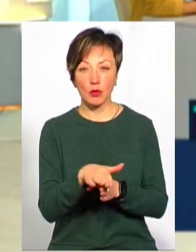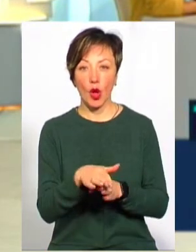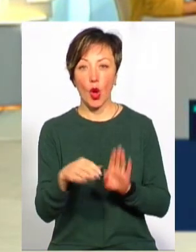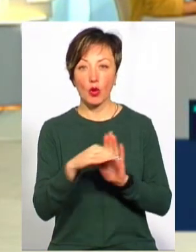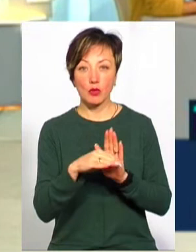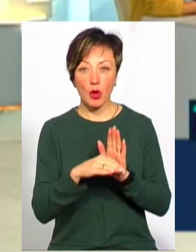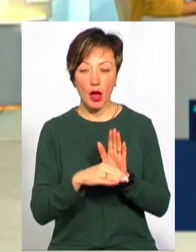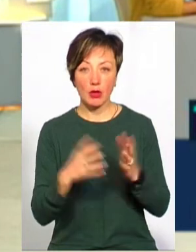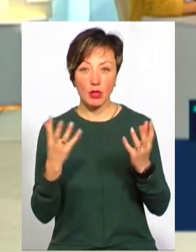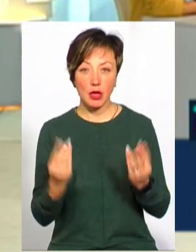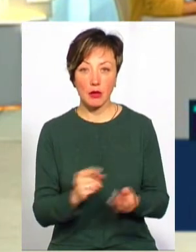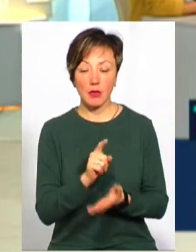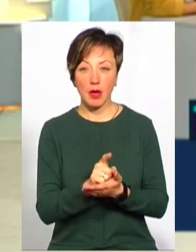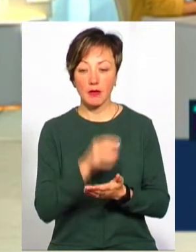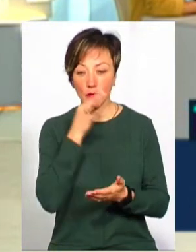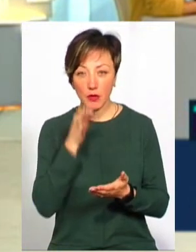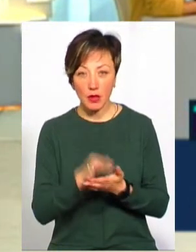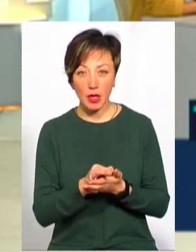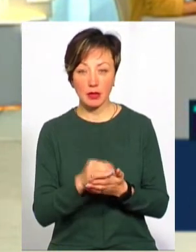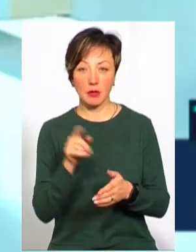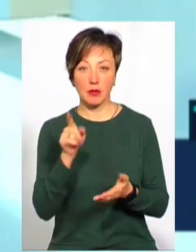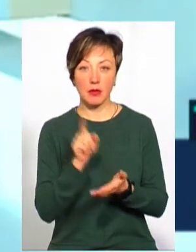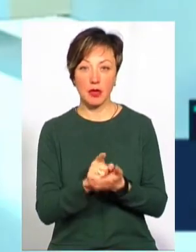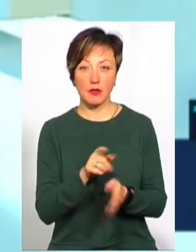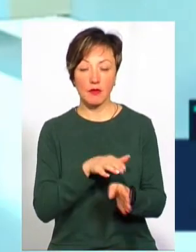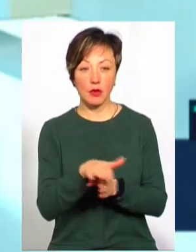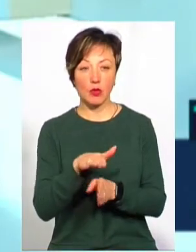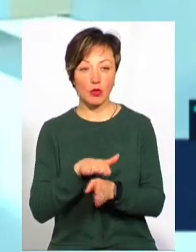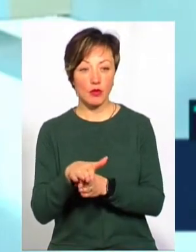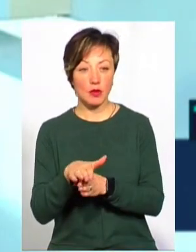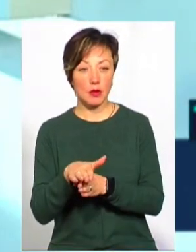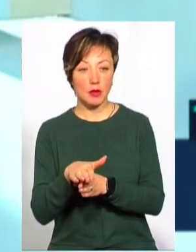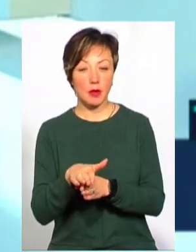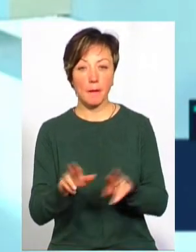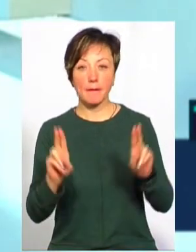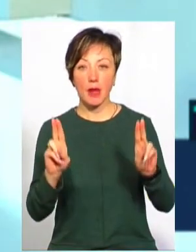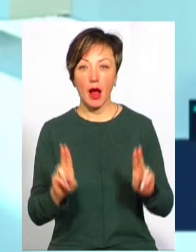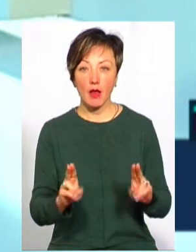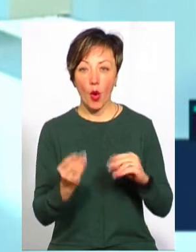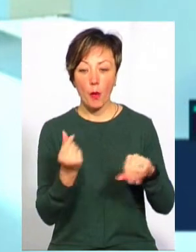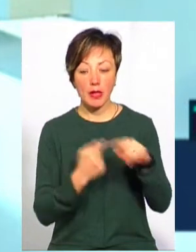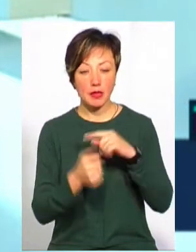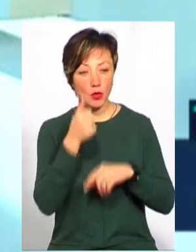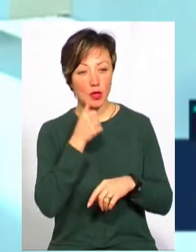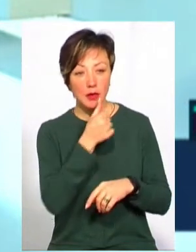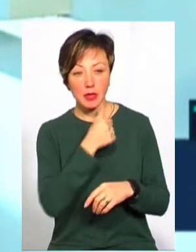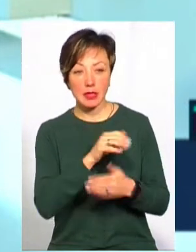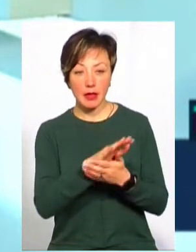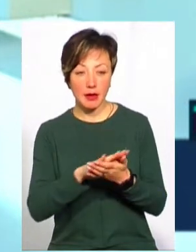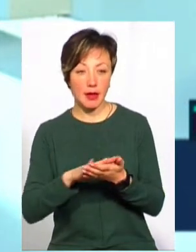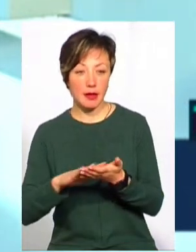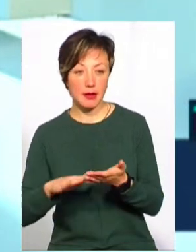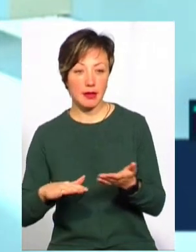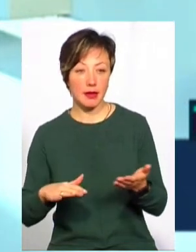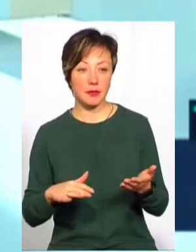дотримуватися розпорядку дня, ти маєш нести відповідальність, ти маєш дотримуватися правил комерційної таємниці і так далі, і так